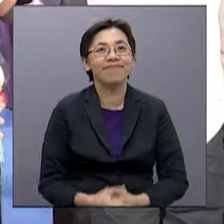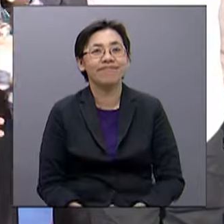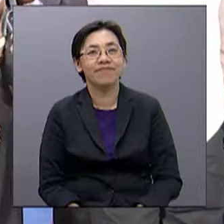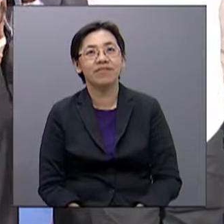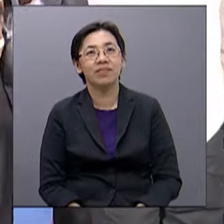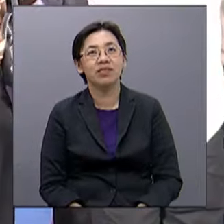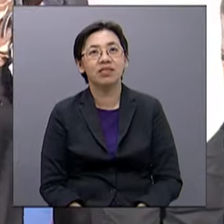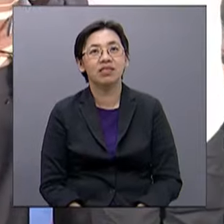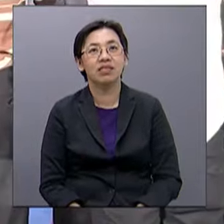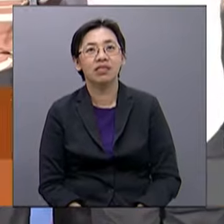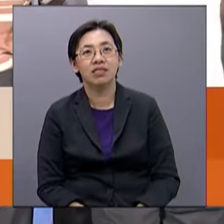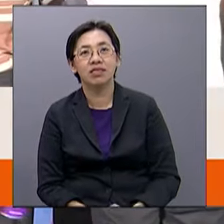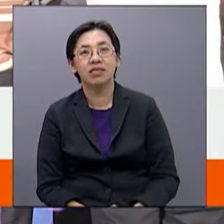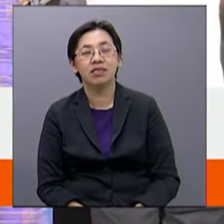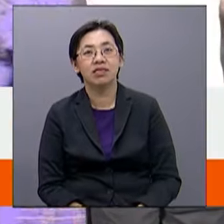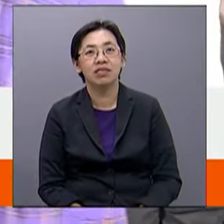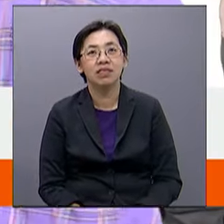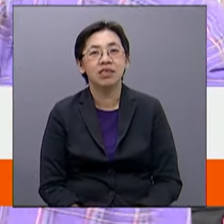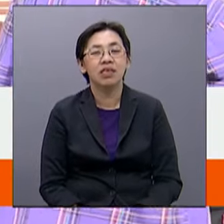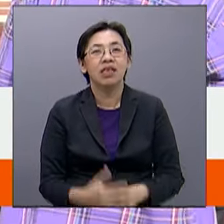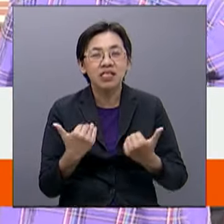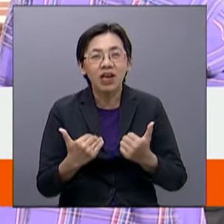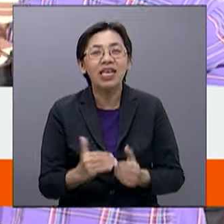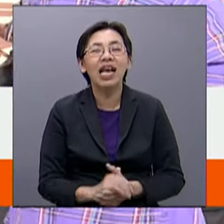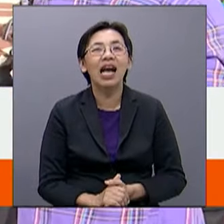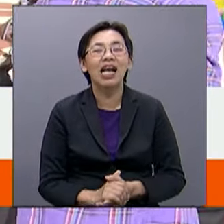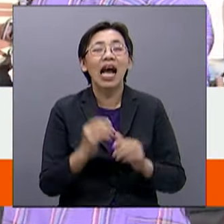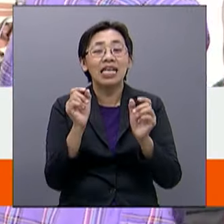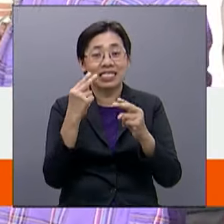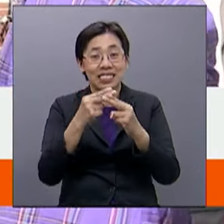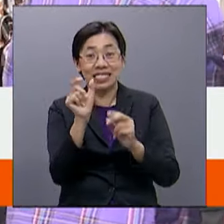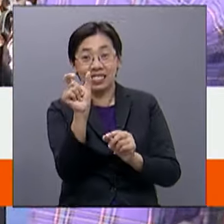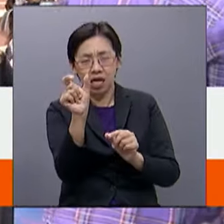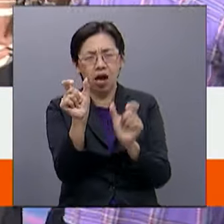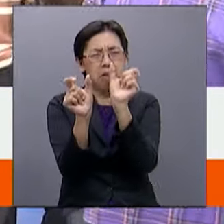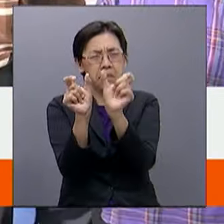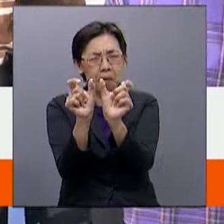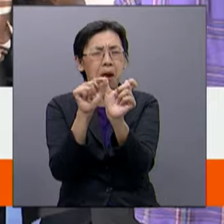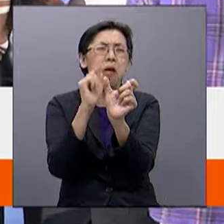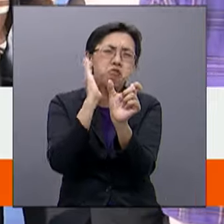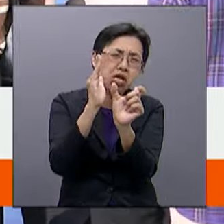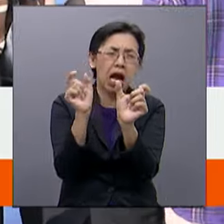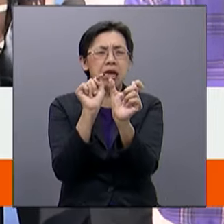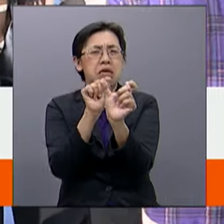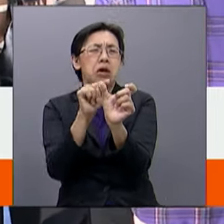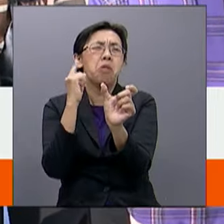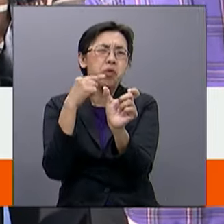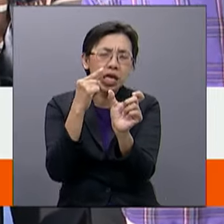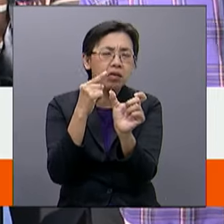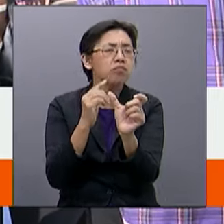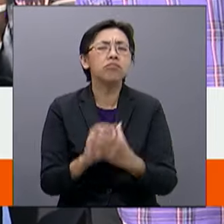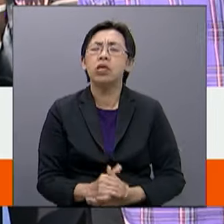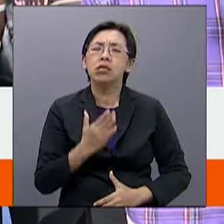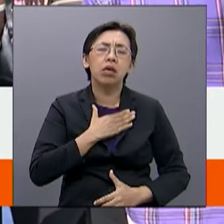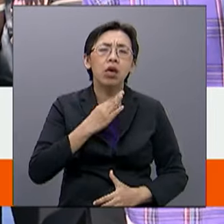แม้ว่าคำนำหน้าทุกวันนี้จะมีแค่ชายหรือหญิงแต่ไม่ว่าตามเพศสภาพแล้วอะไม่ว่าใครจะเป็นอะไรยัง